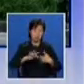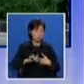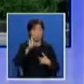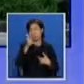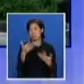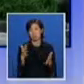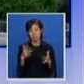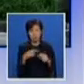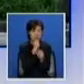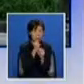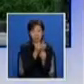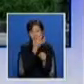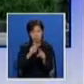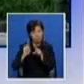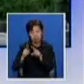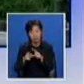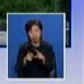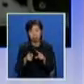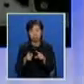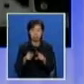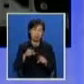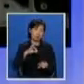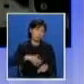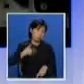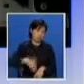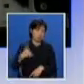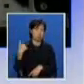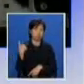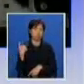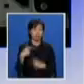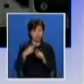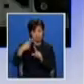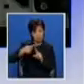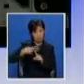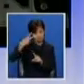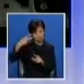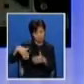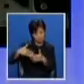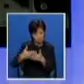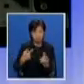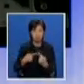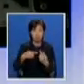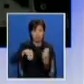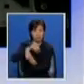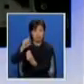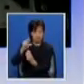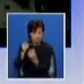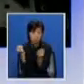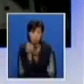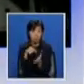สามารถที่จะประกอบอาชีพได้อย่างปกติสุขผลกระทบที่เกิดขึ้นจาก2เดือนของการชุมนุมที่มีต่อเศรษฐกิจคนที่เดือดร้